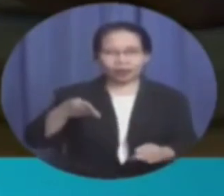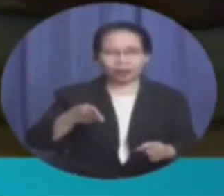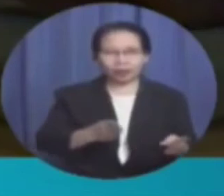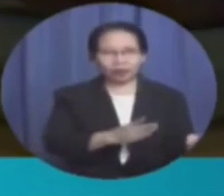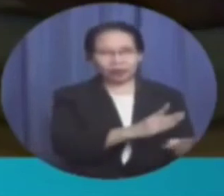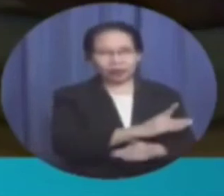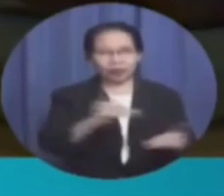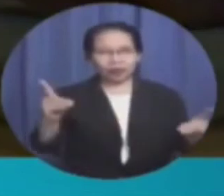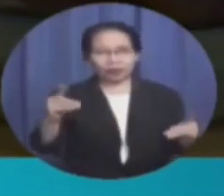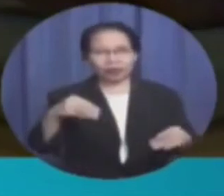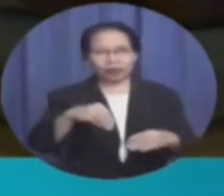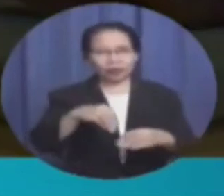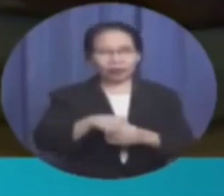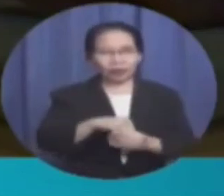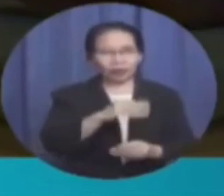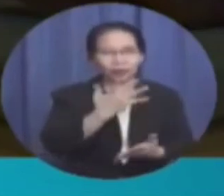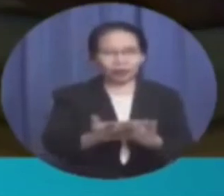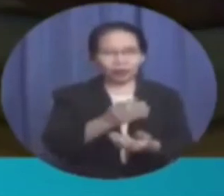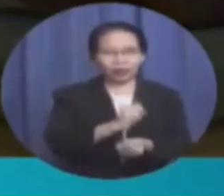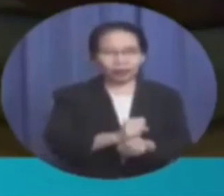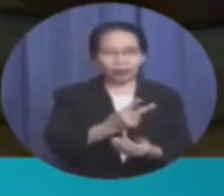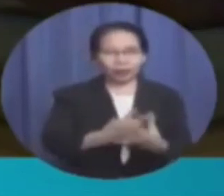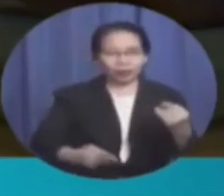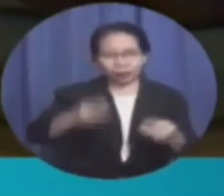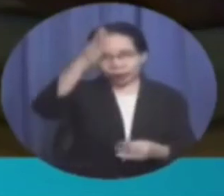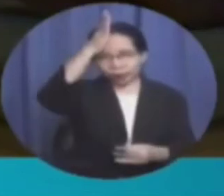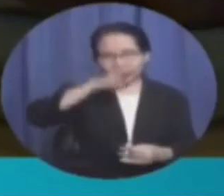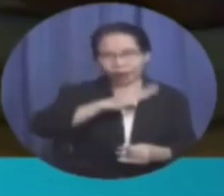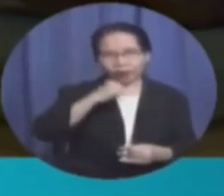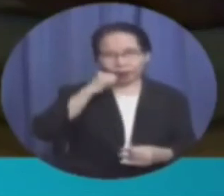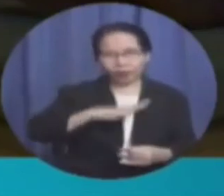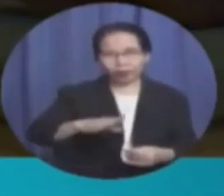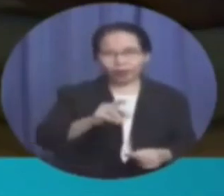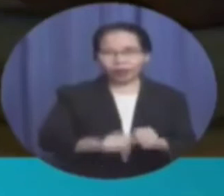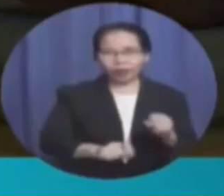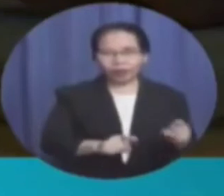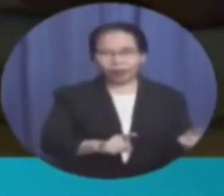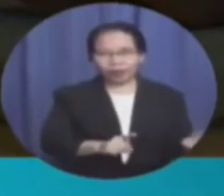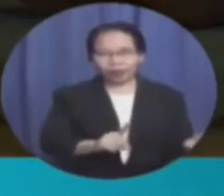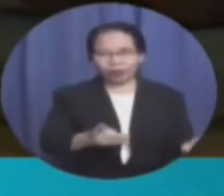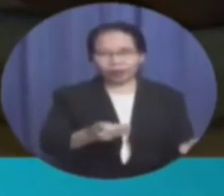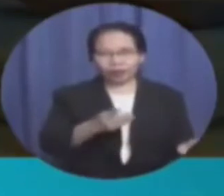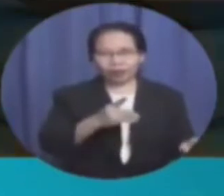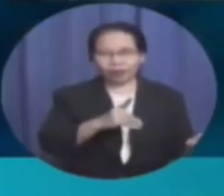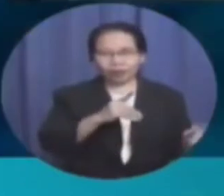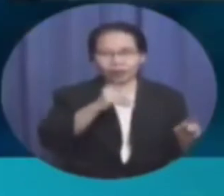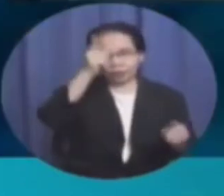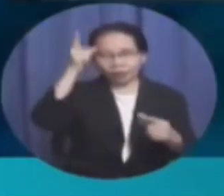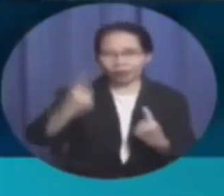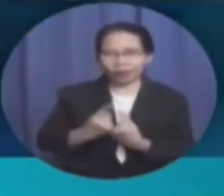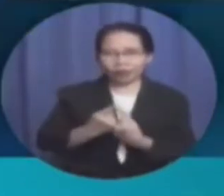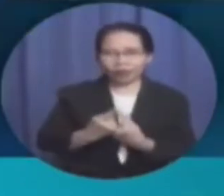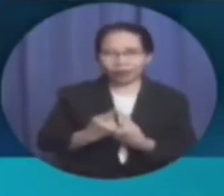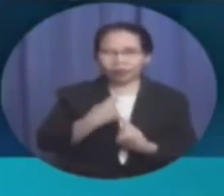sa bilangguan, tinatalian mga lalaki pati babae. Kaya yung kanyang ginawang kasalanan